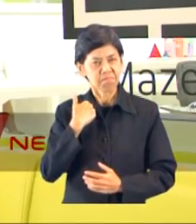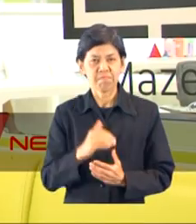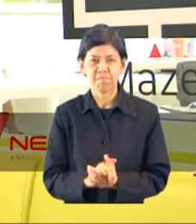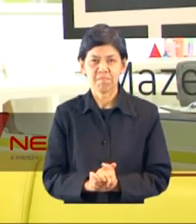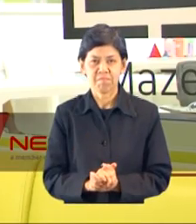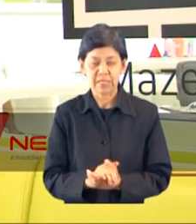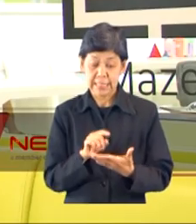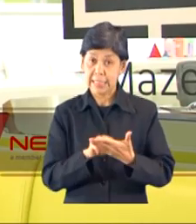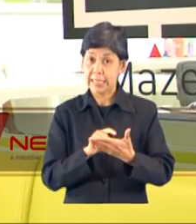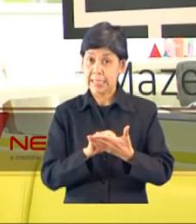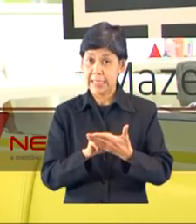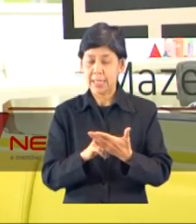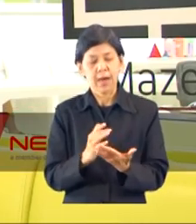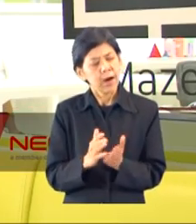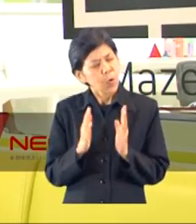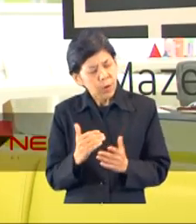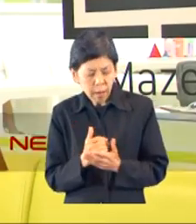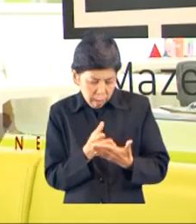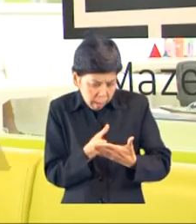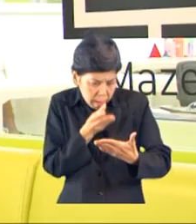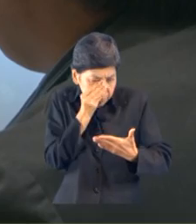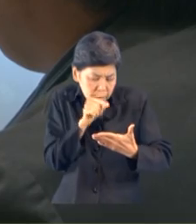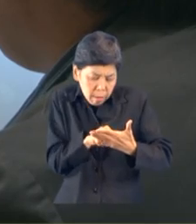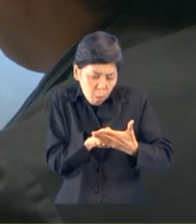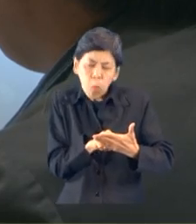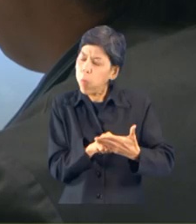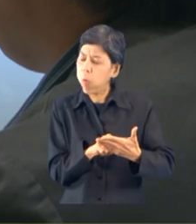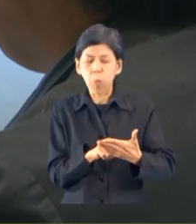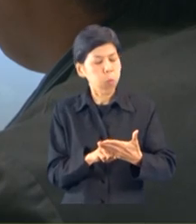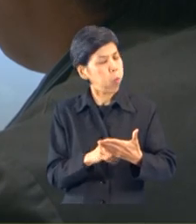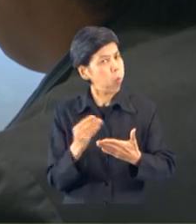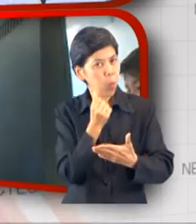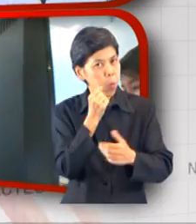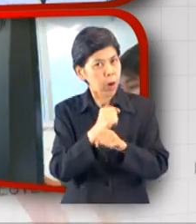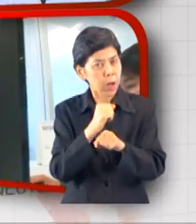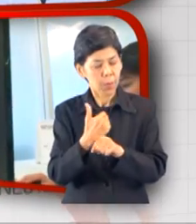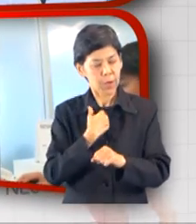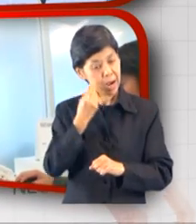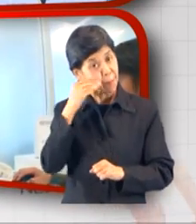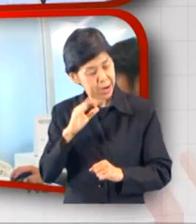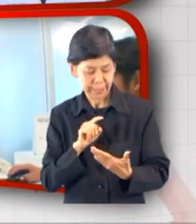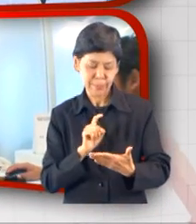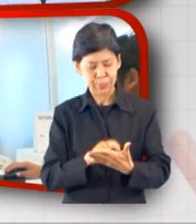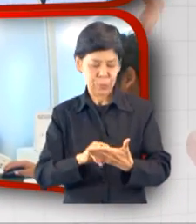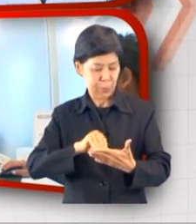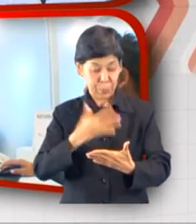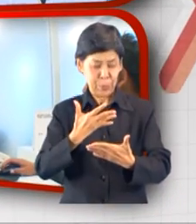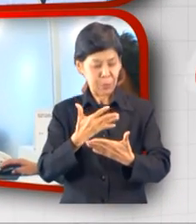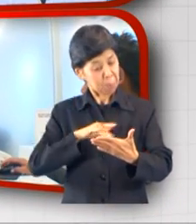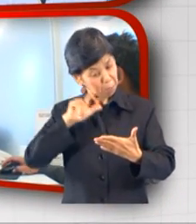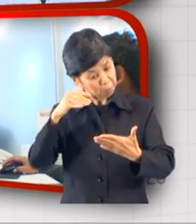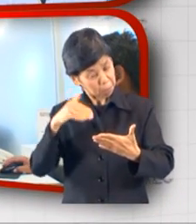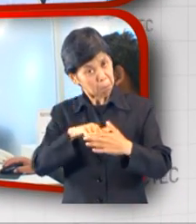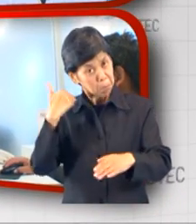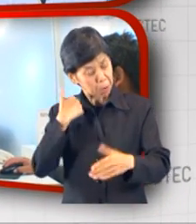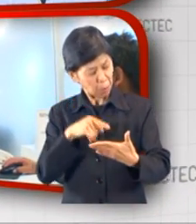บนี้ก็คือทำให้คนนะครับได้ข้อมูลที่เกือบเรียลไทม์ผมจะกลับบ้านอย่างเงี้ยครับผมก็จะเปิดแผนที่ก่อนเลยครับ